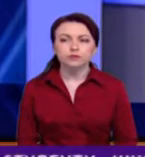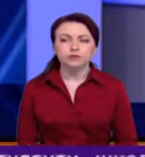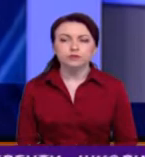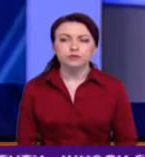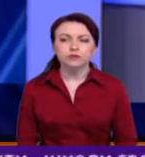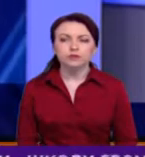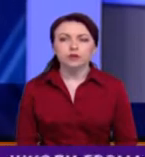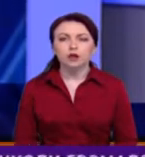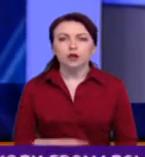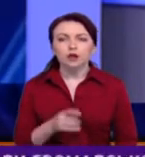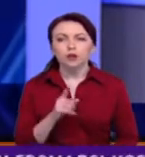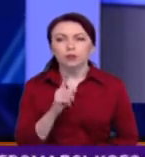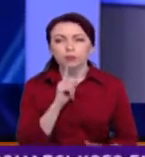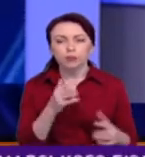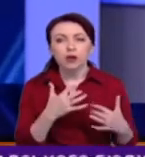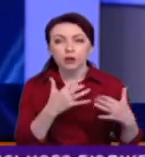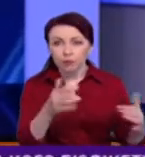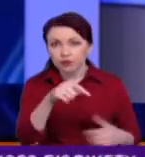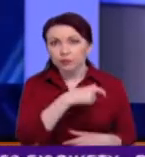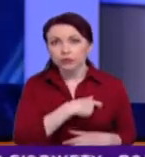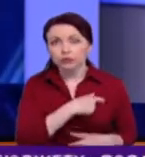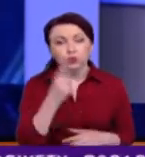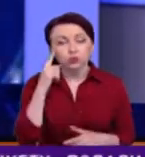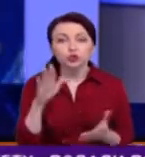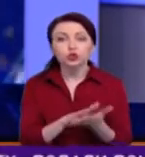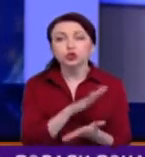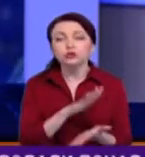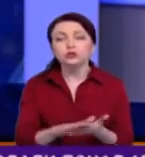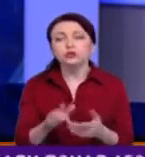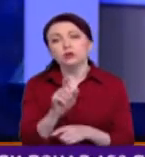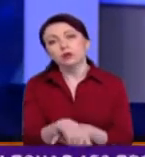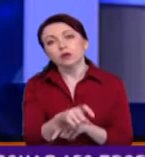там думає, що парламентарі нічим не займаються,